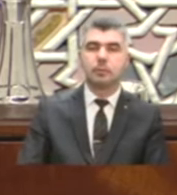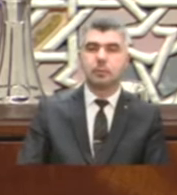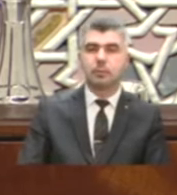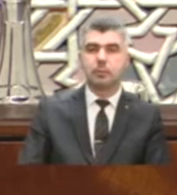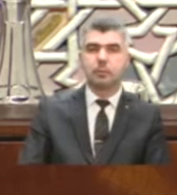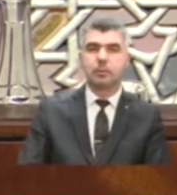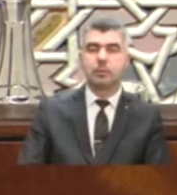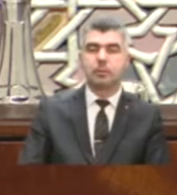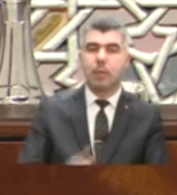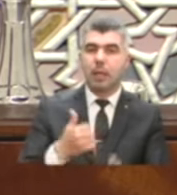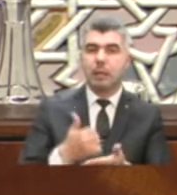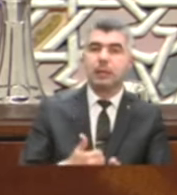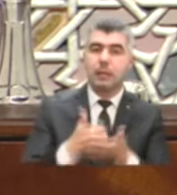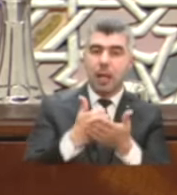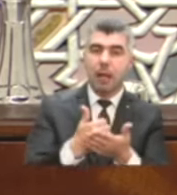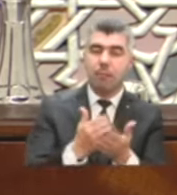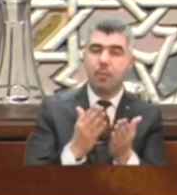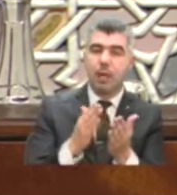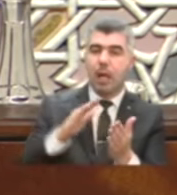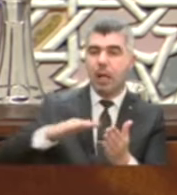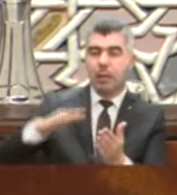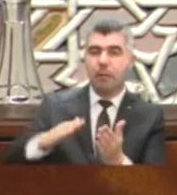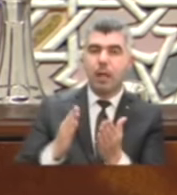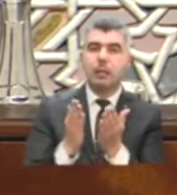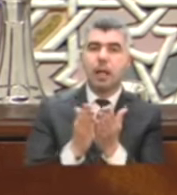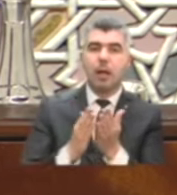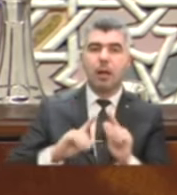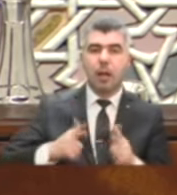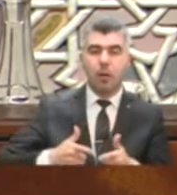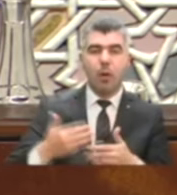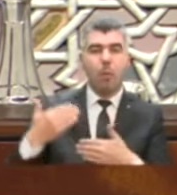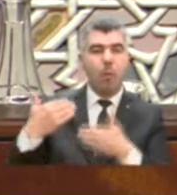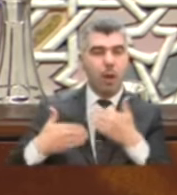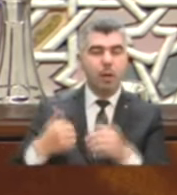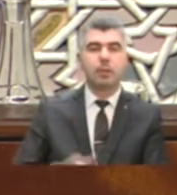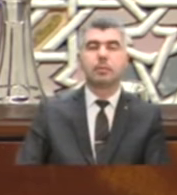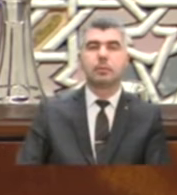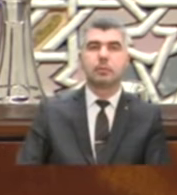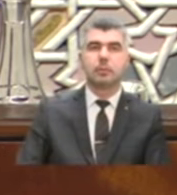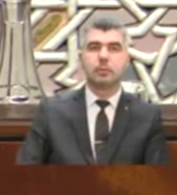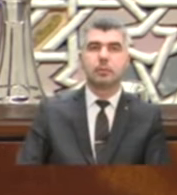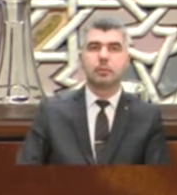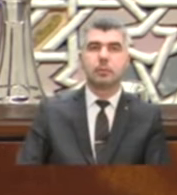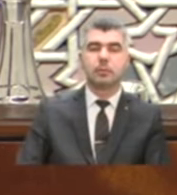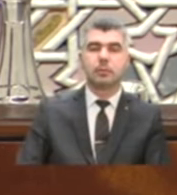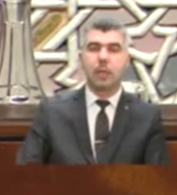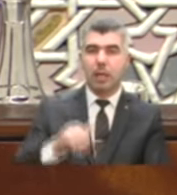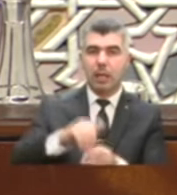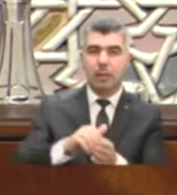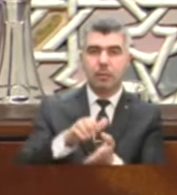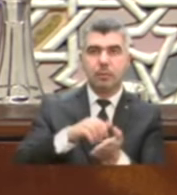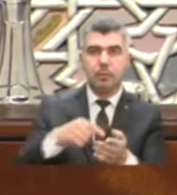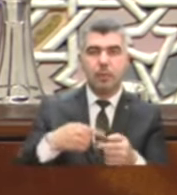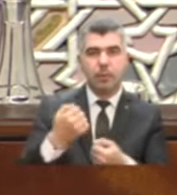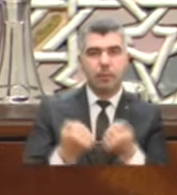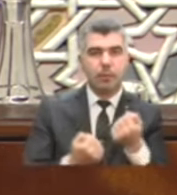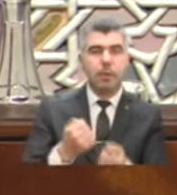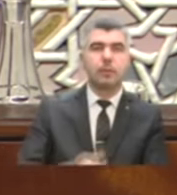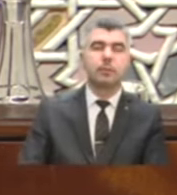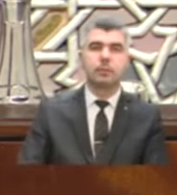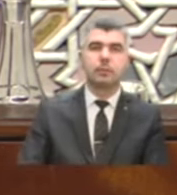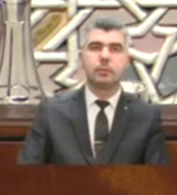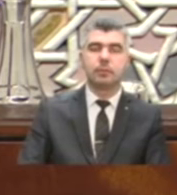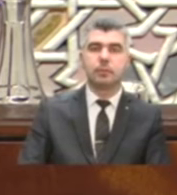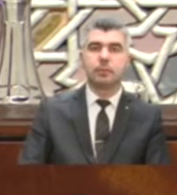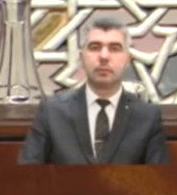ومتعلق بدعم تمدرس الأطفال ذوي الإعاقة للسيدات والسادة النواب المحترمين من فريق الأصلة والمعاصرة،